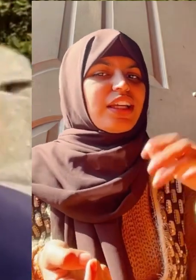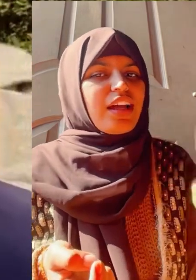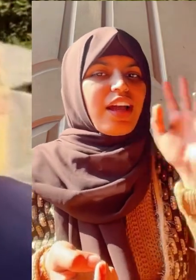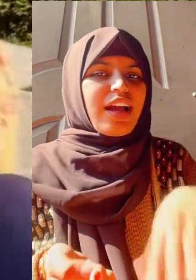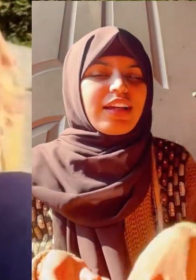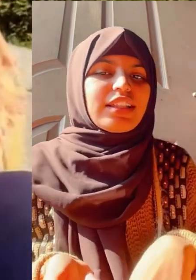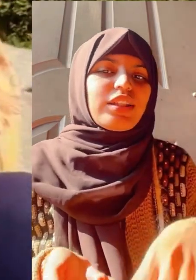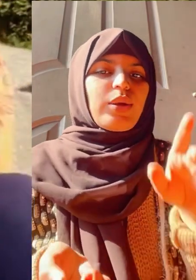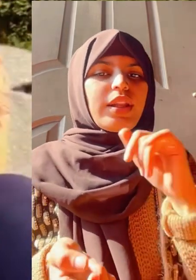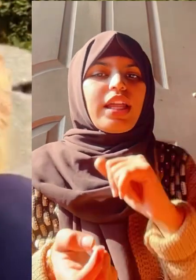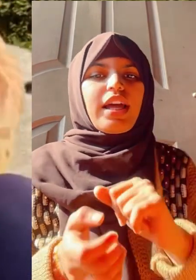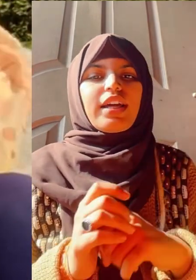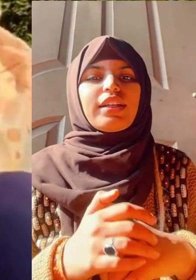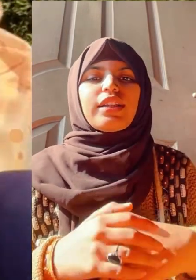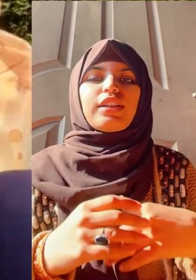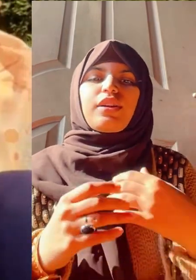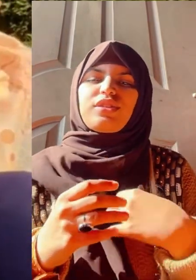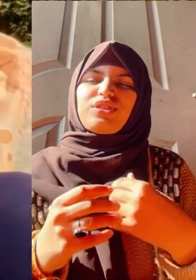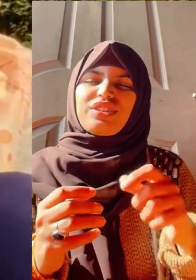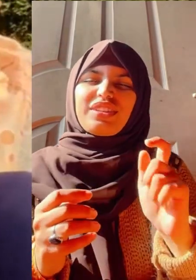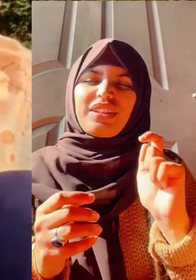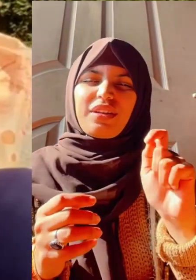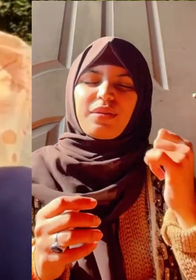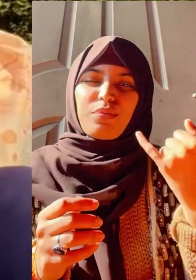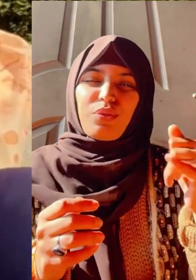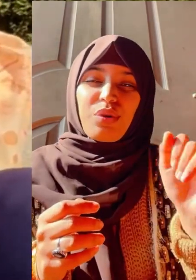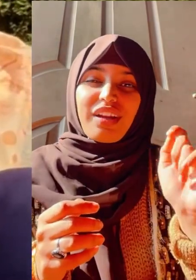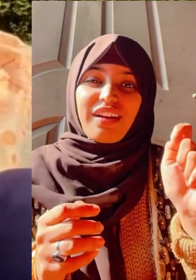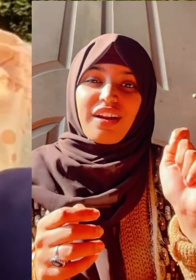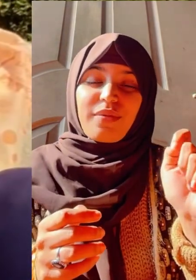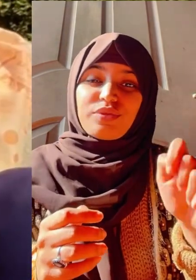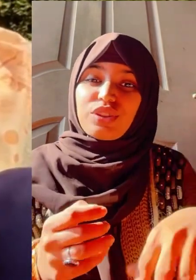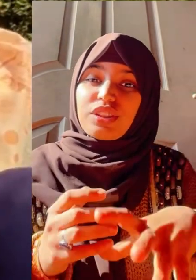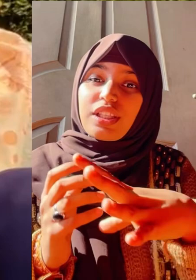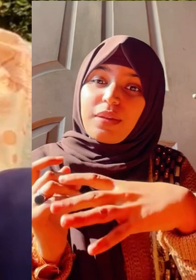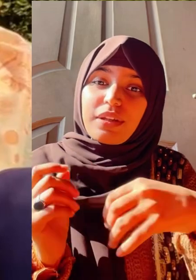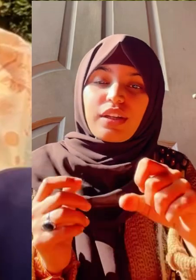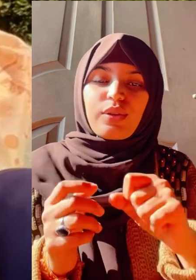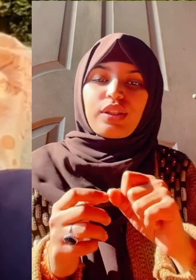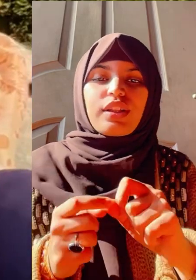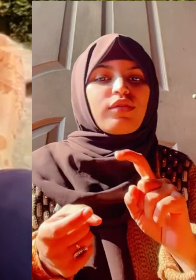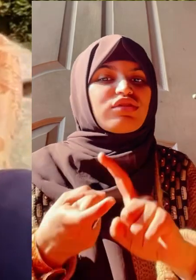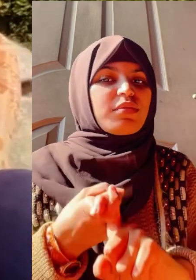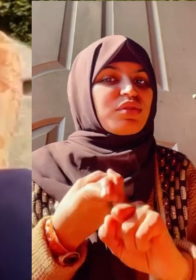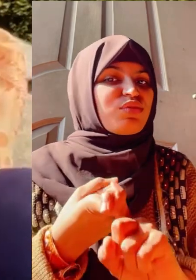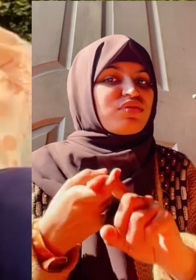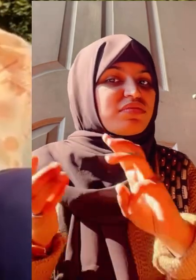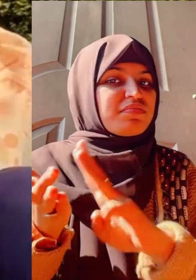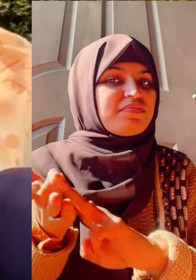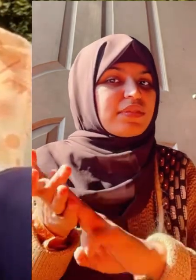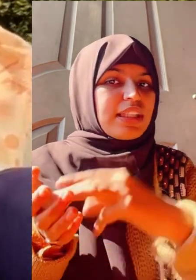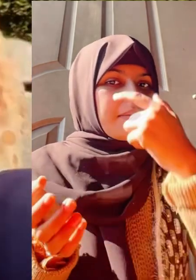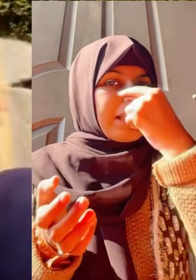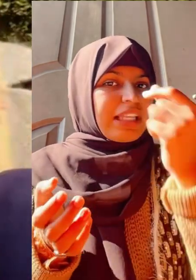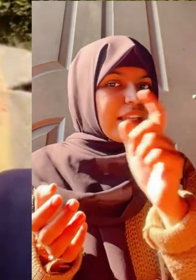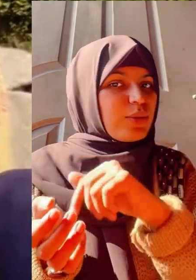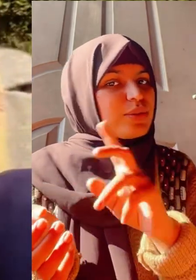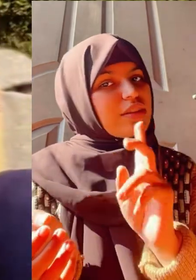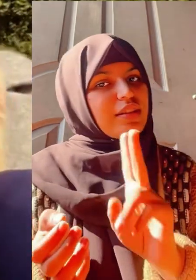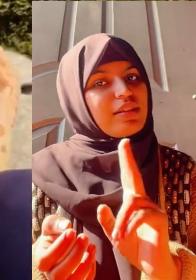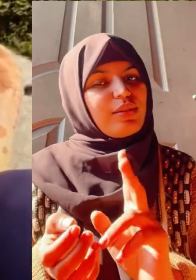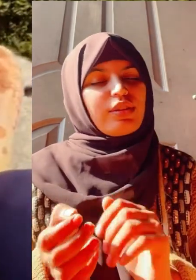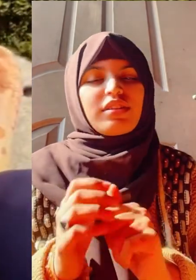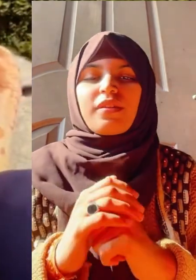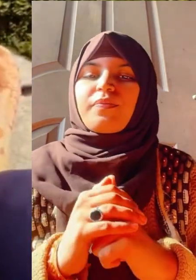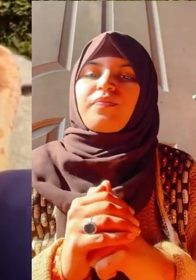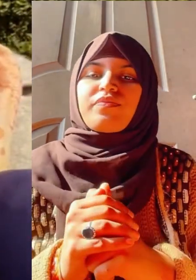अगर यहाँ बातें सुनने बैठ जाओ तो बहुत इतनी लंबी दास्तानें, लाइक हर 2 कदम उठाओगे तो आपको एक नई स्टोरी मिलेगी।